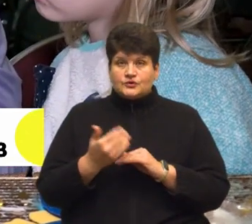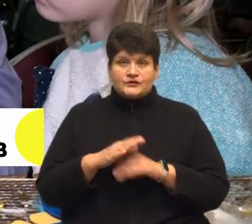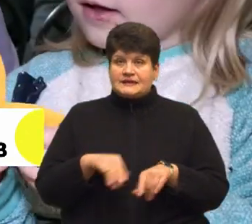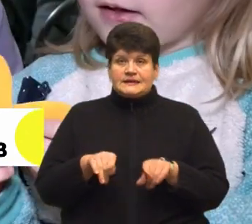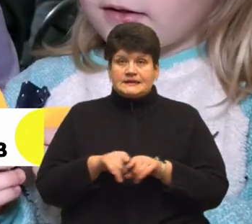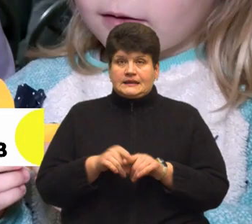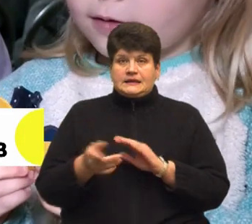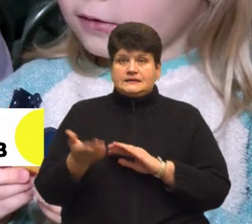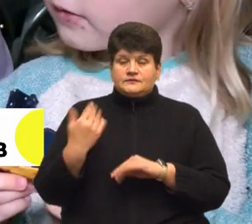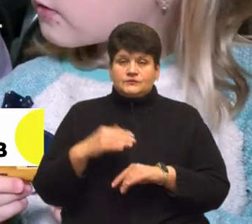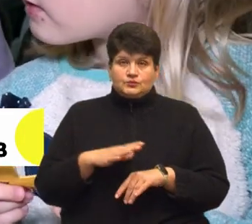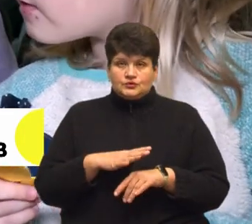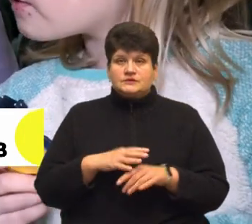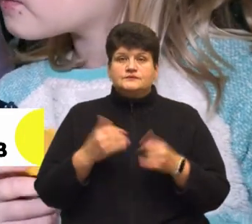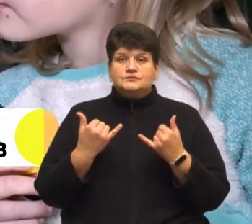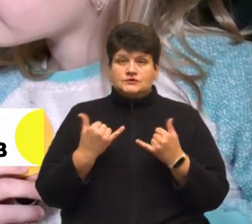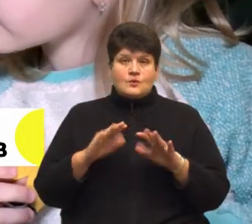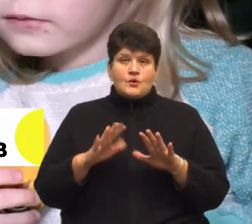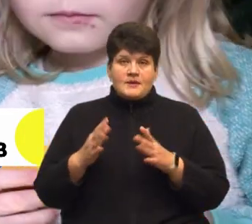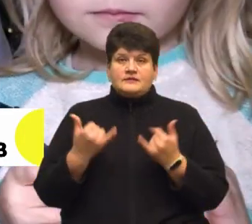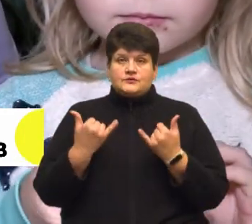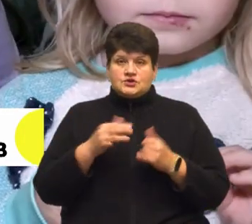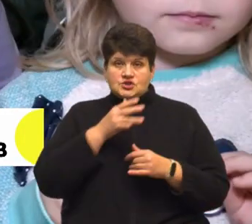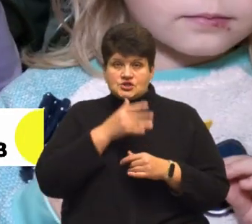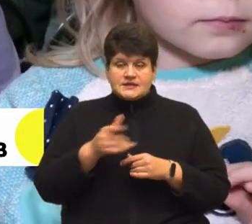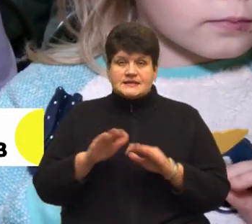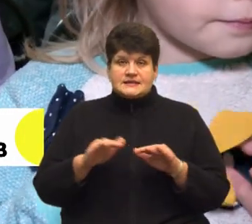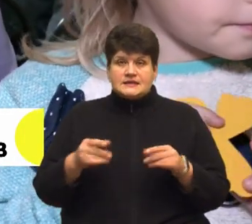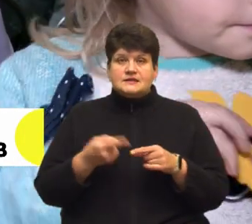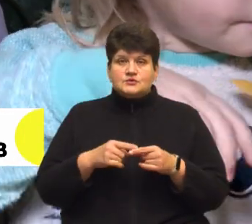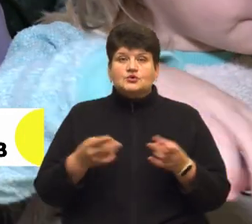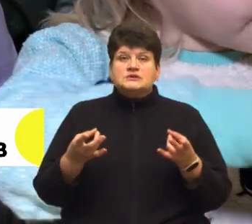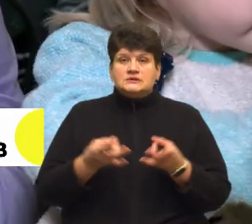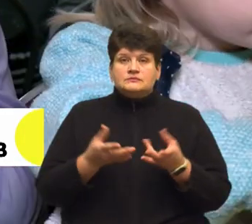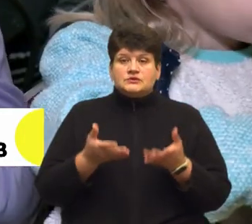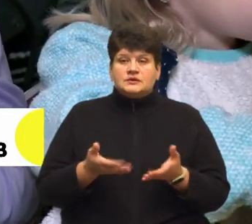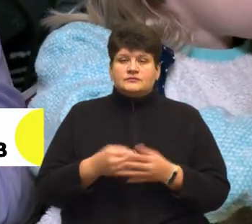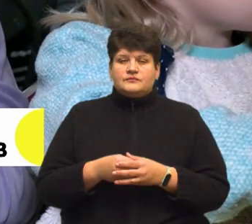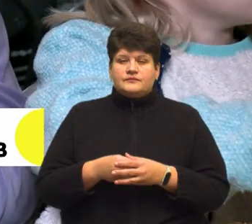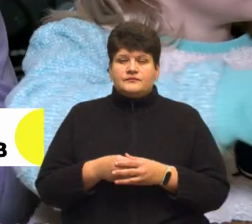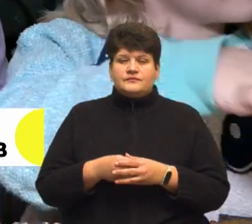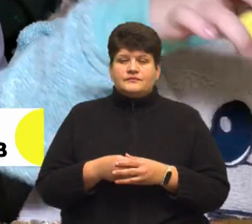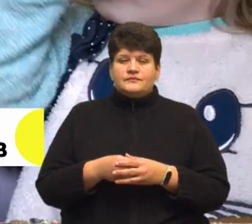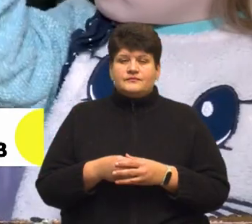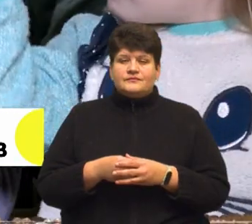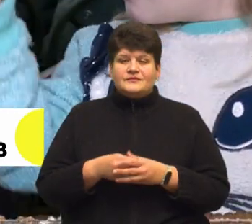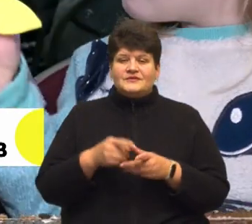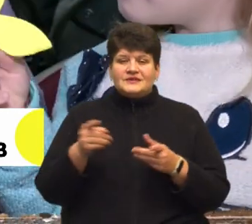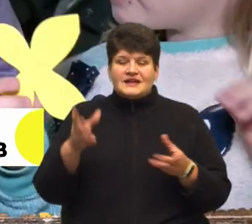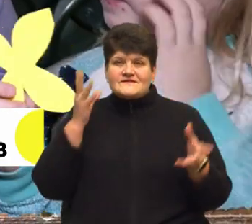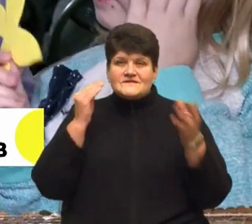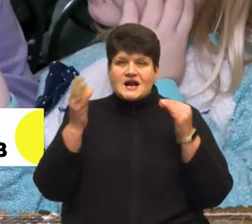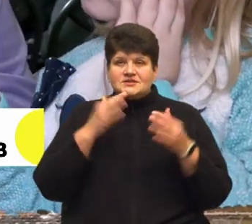колись в даний момент в даний час дітям цього потрібно вони вони вони враження мають